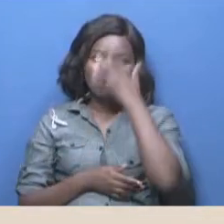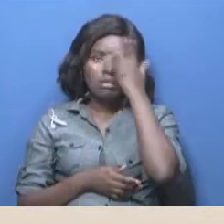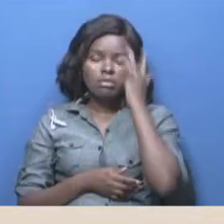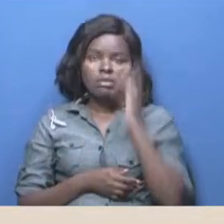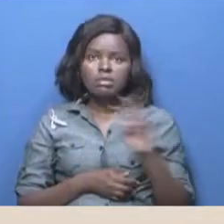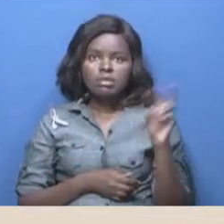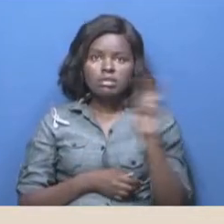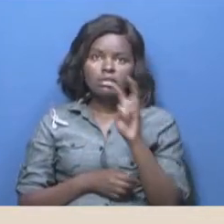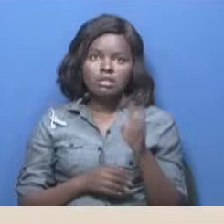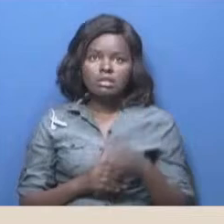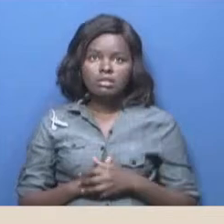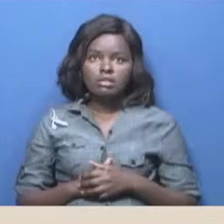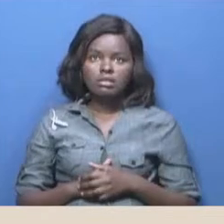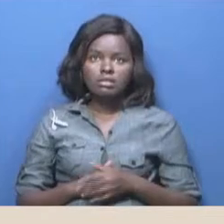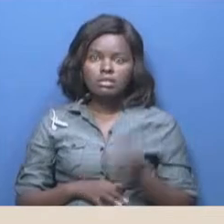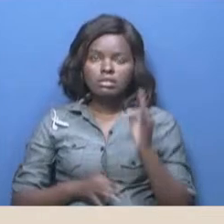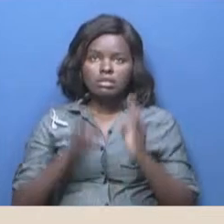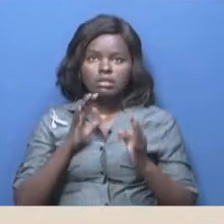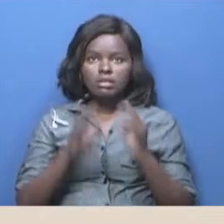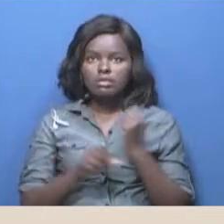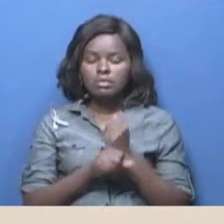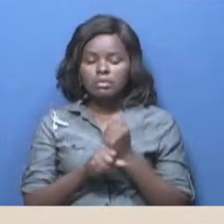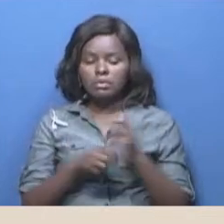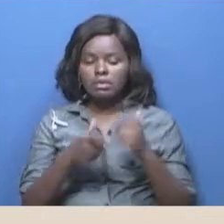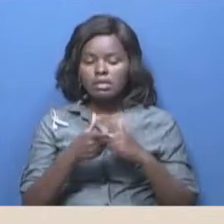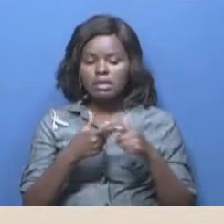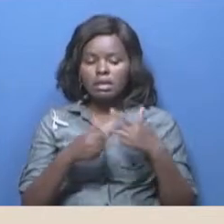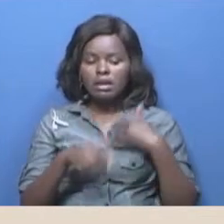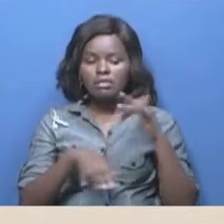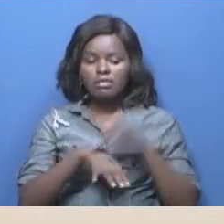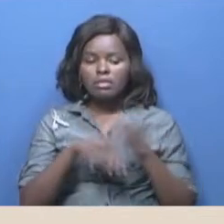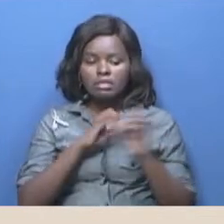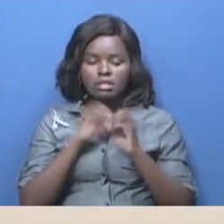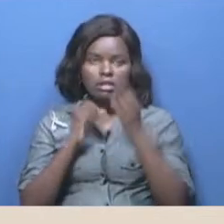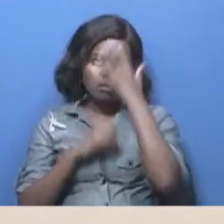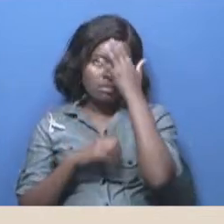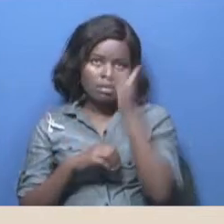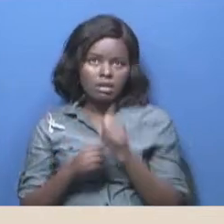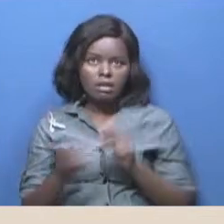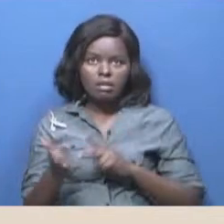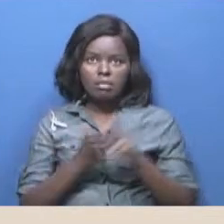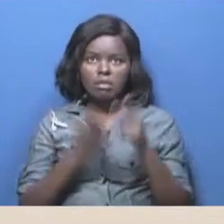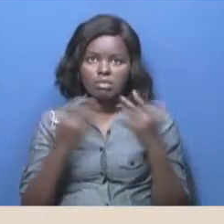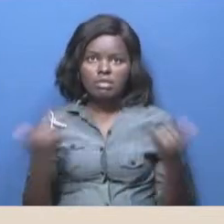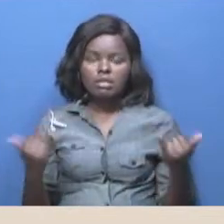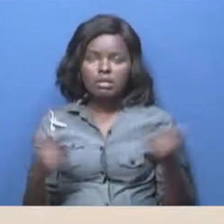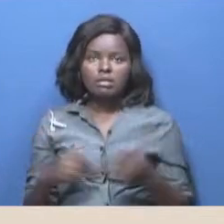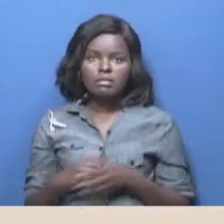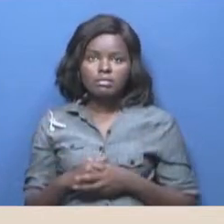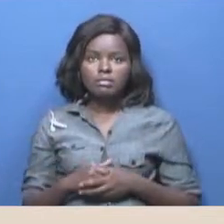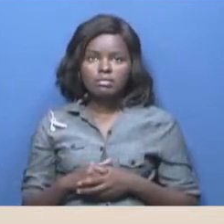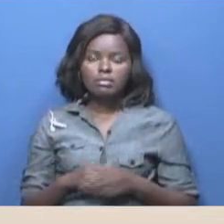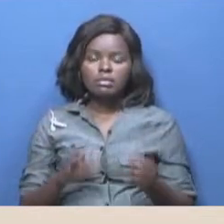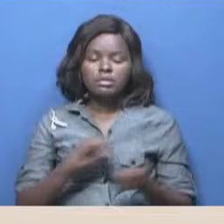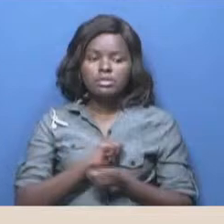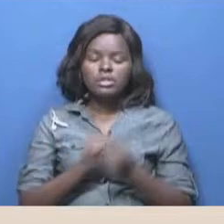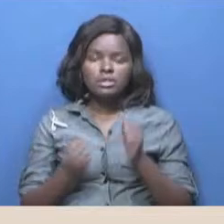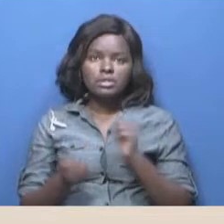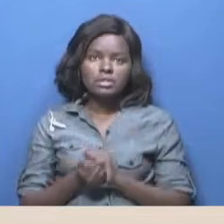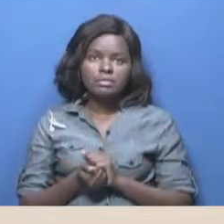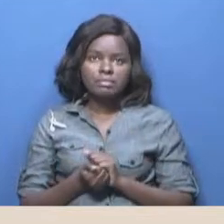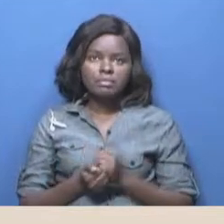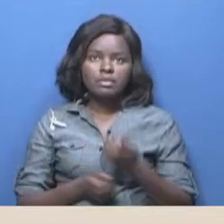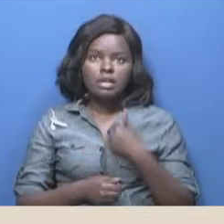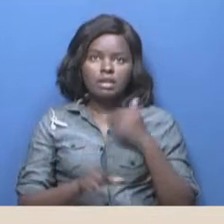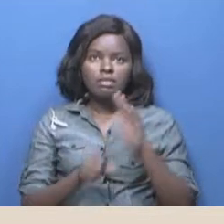tunaona hata tukifanya hatutaumia, sababu jinsi ya malipo sasa imerekebishwa. There was a lot